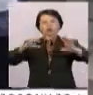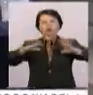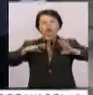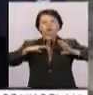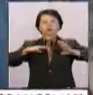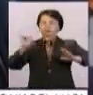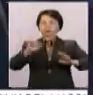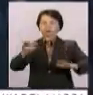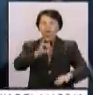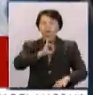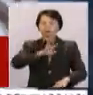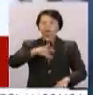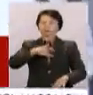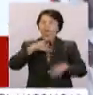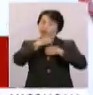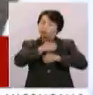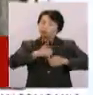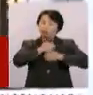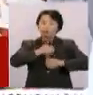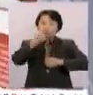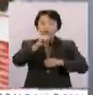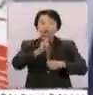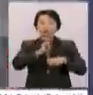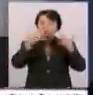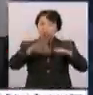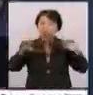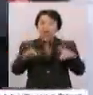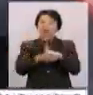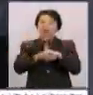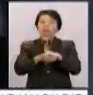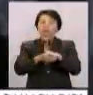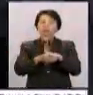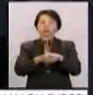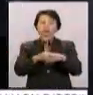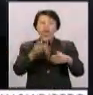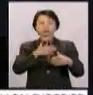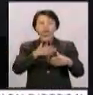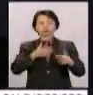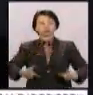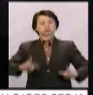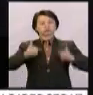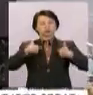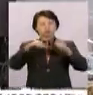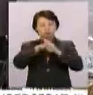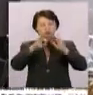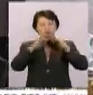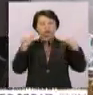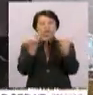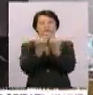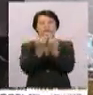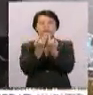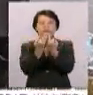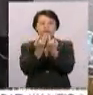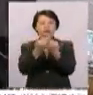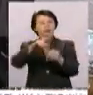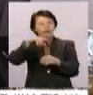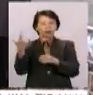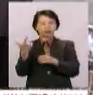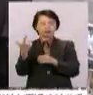itulah. Saya rasa macam seronoklah sebab saya dah kahwin. Jadi kehidupan dalam family tu